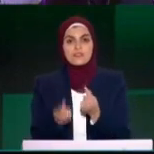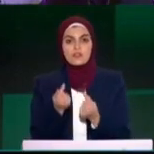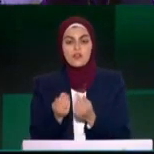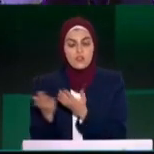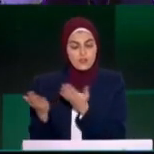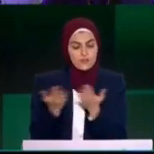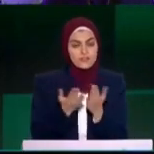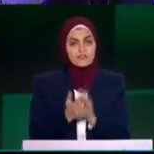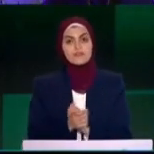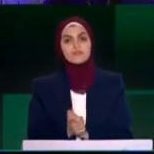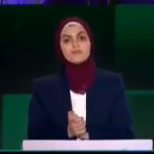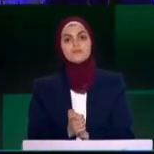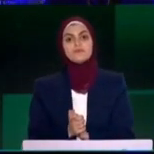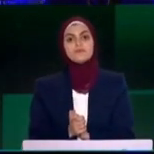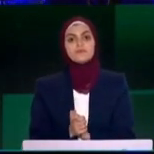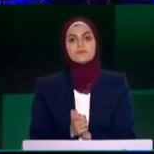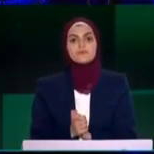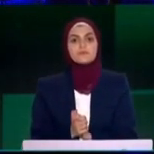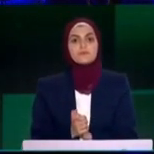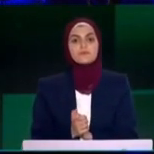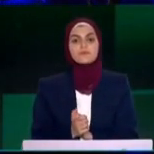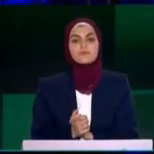حسين.